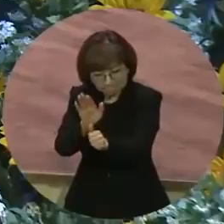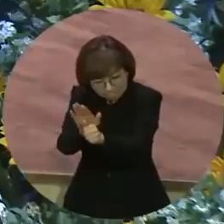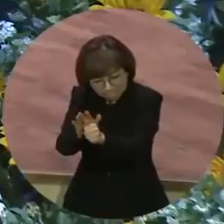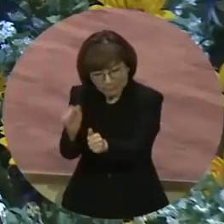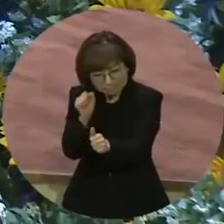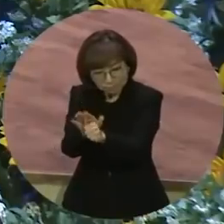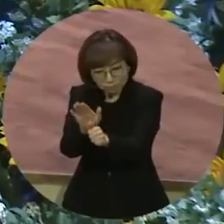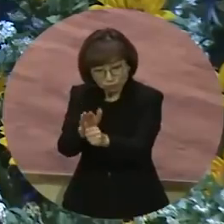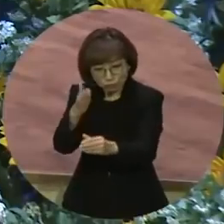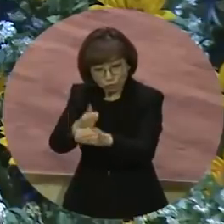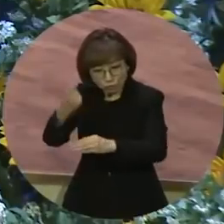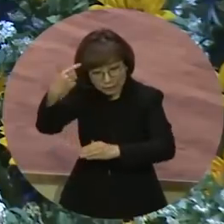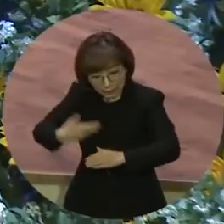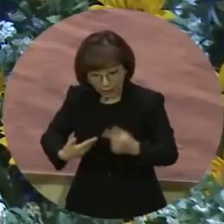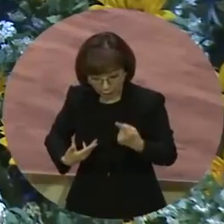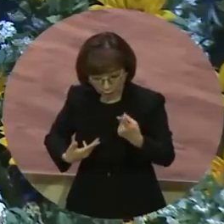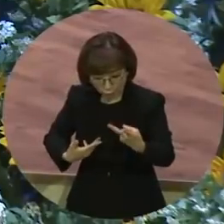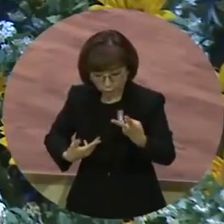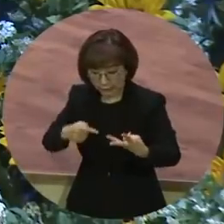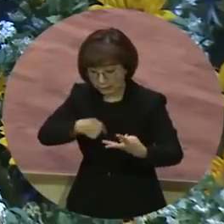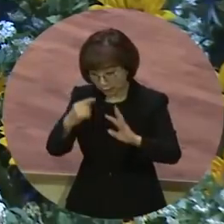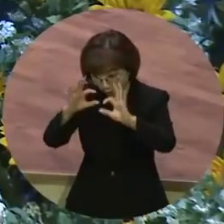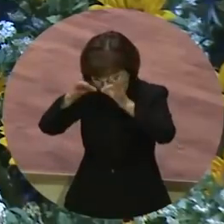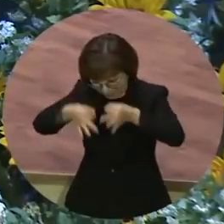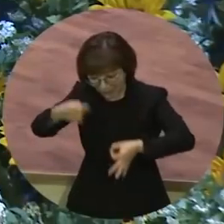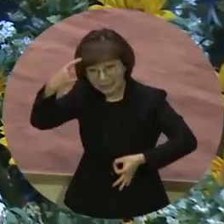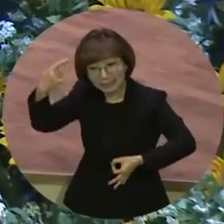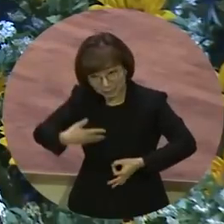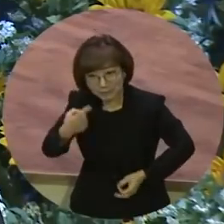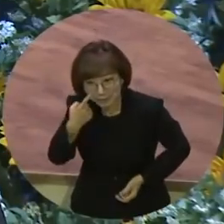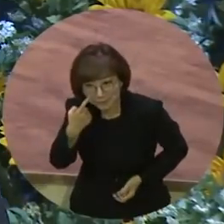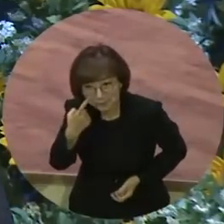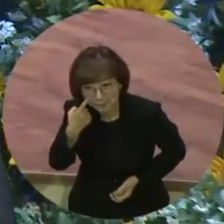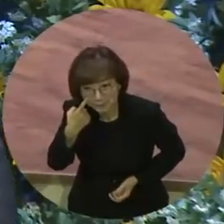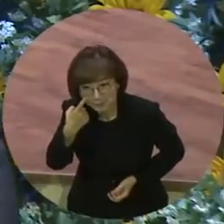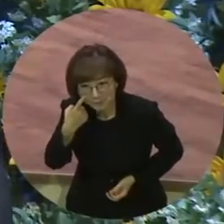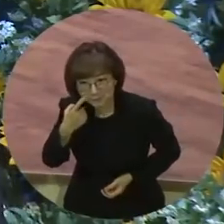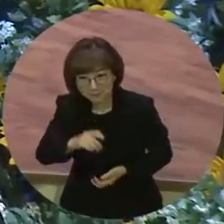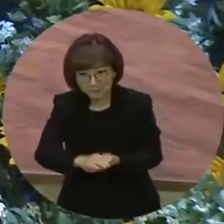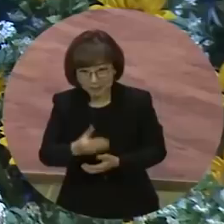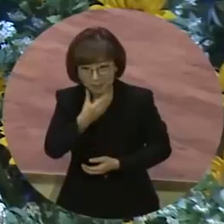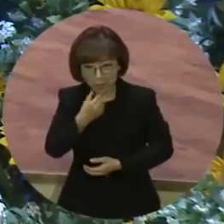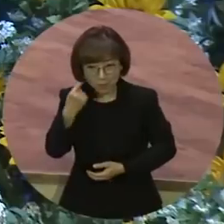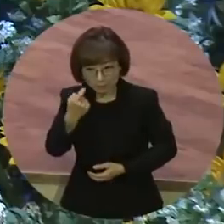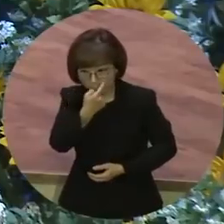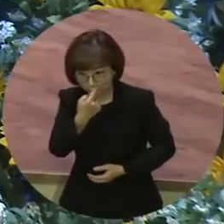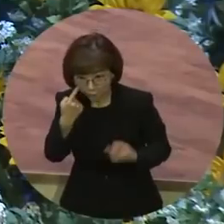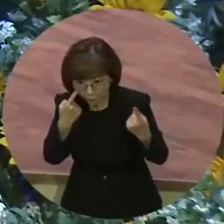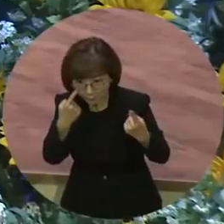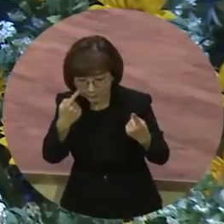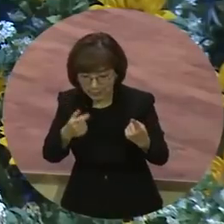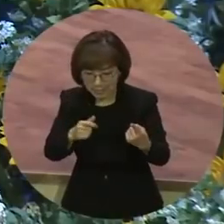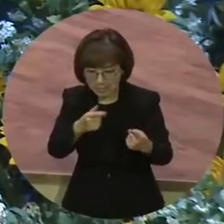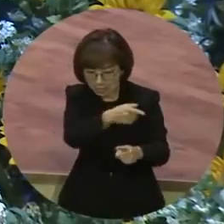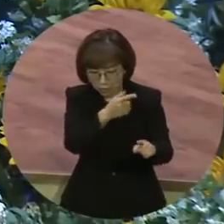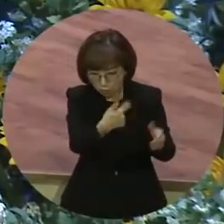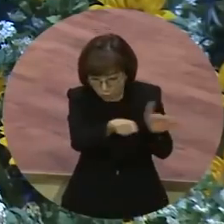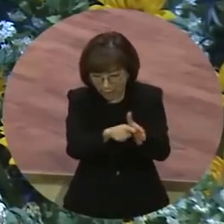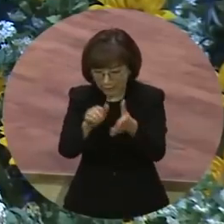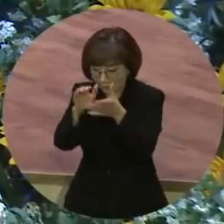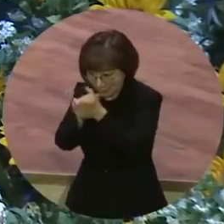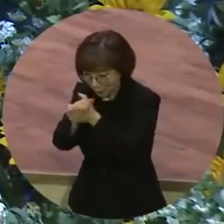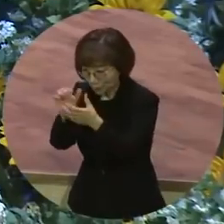있는가? 세 가지, 세 가지. 복음적 시각, 복음적 시각, 생명 살려 중보 기도, 그